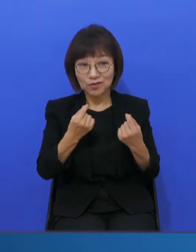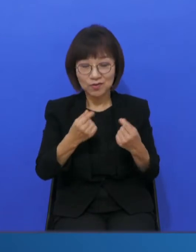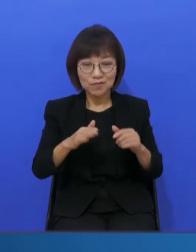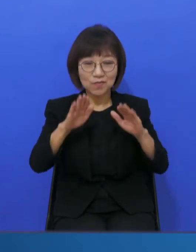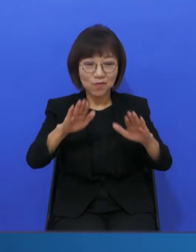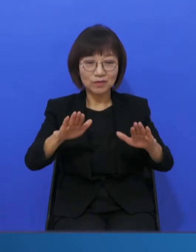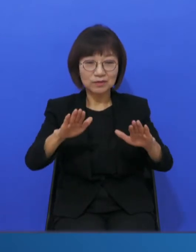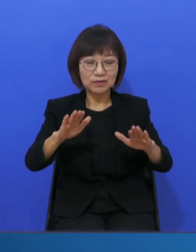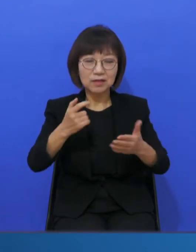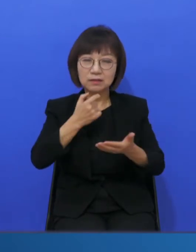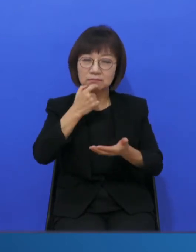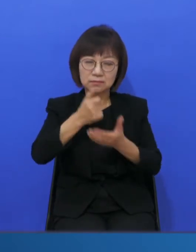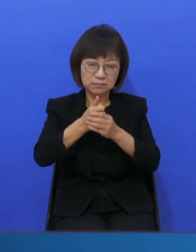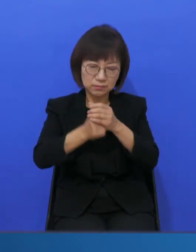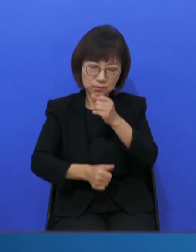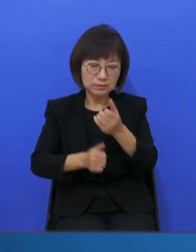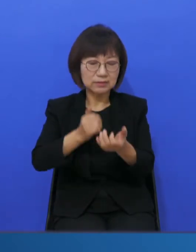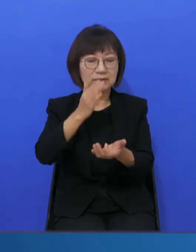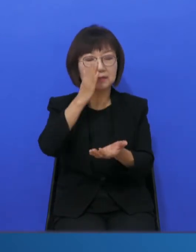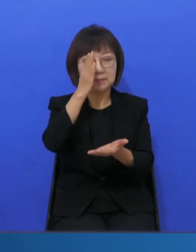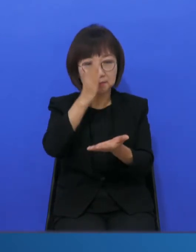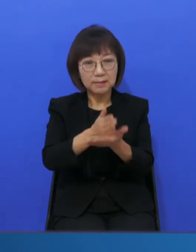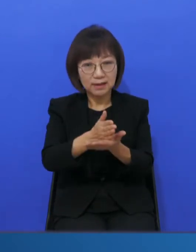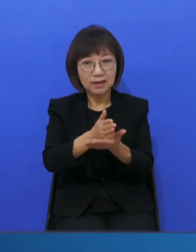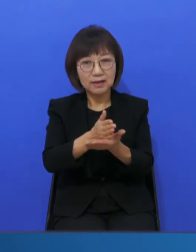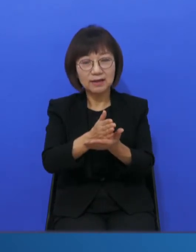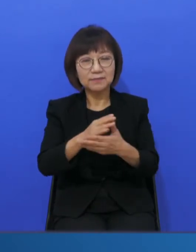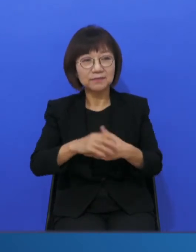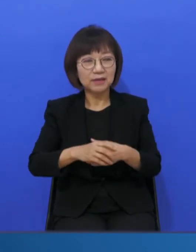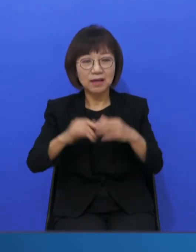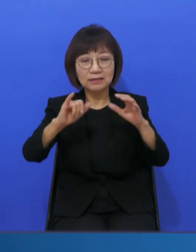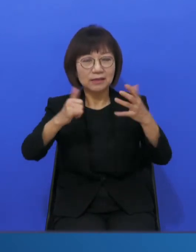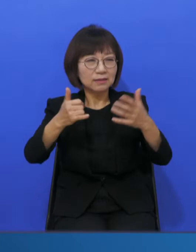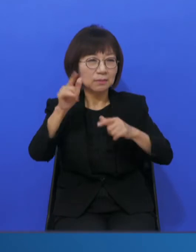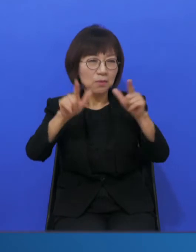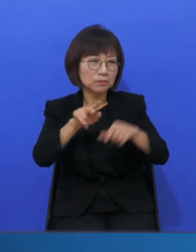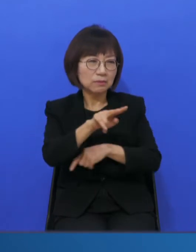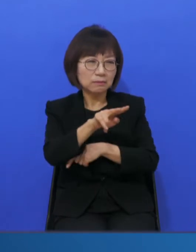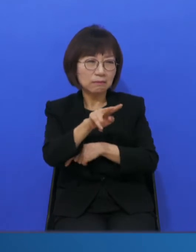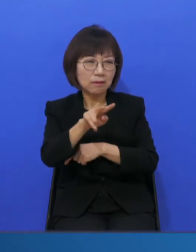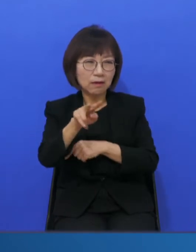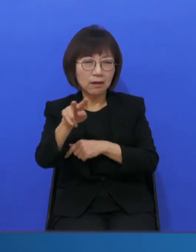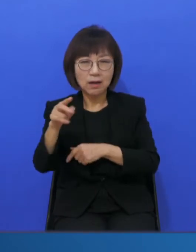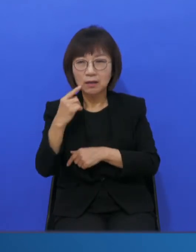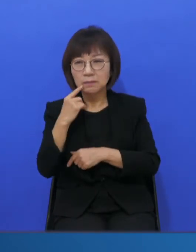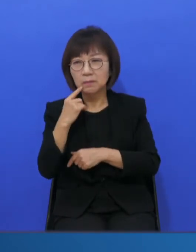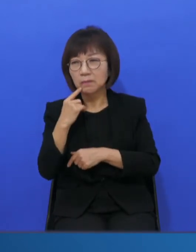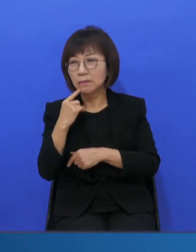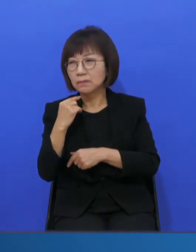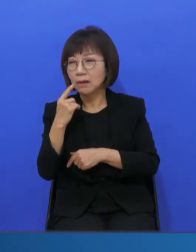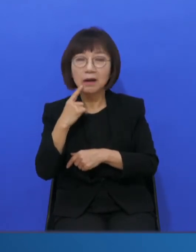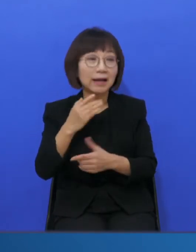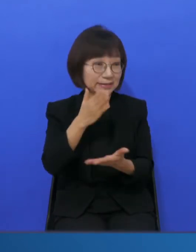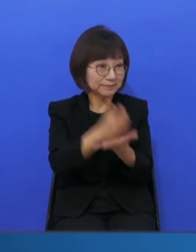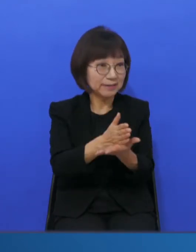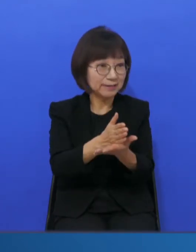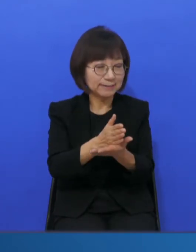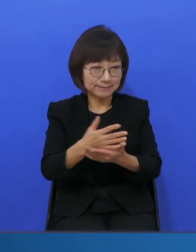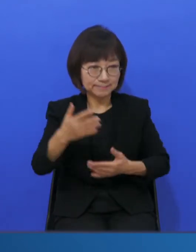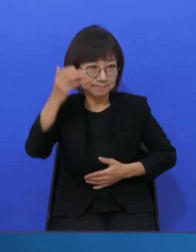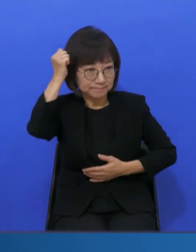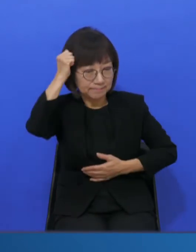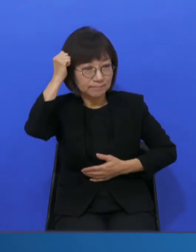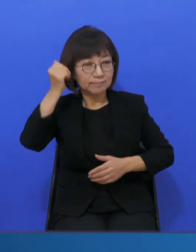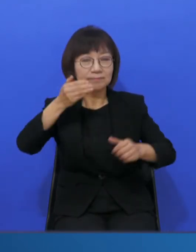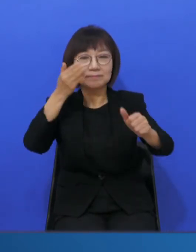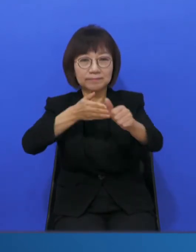Jesus is saying today, do 삼가라, not be 이 말은요. deceived. Do not take heed to it. 세상 보고 부러워하지 말라. Don't be envious of the world. 꼭 기억해야 됩니다. You must